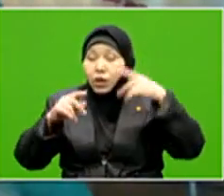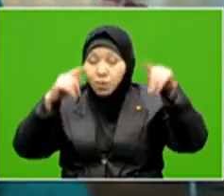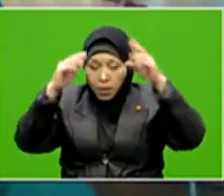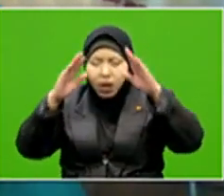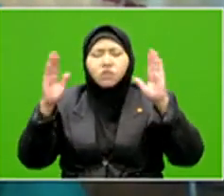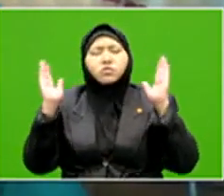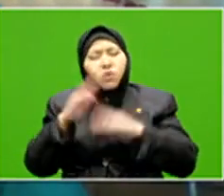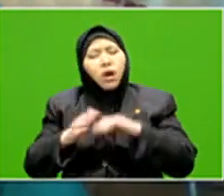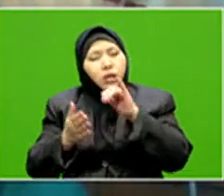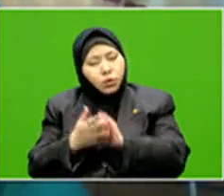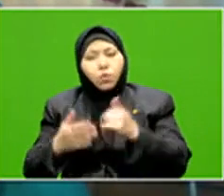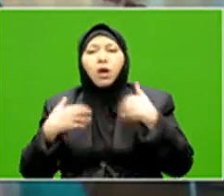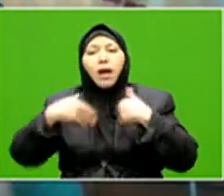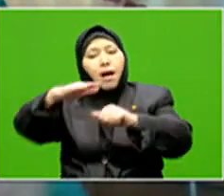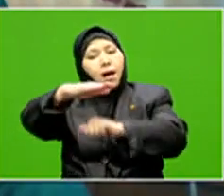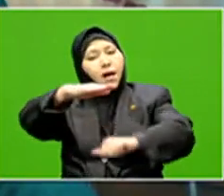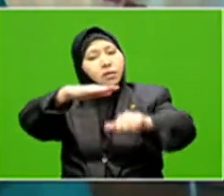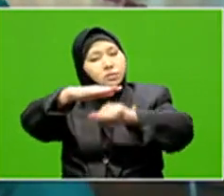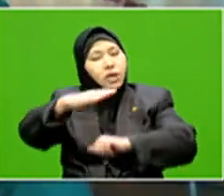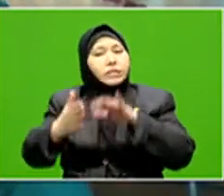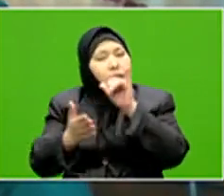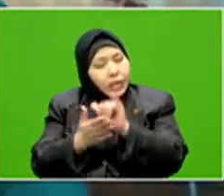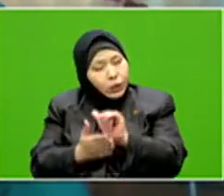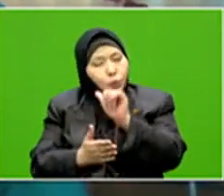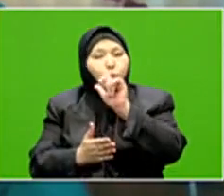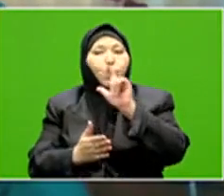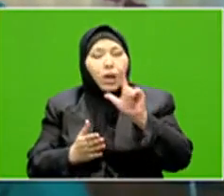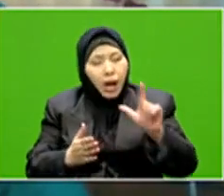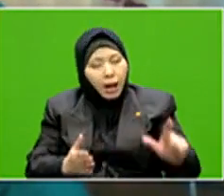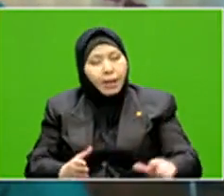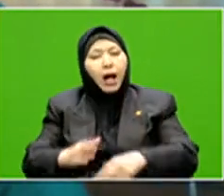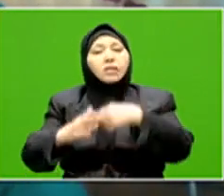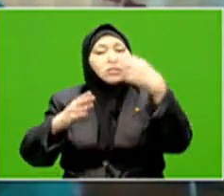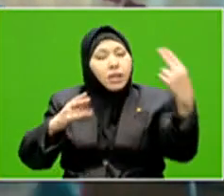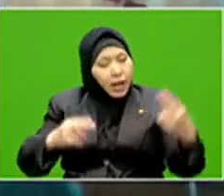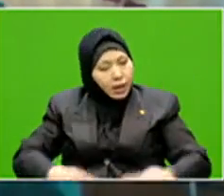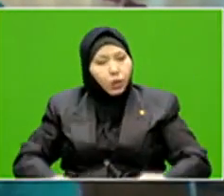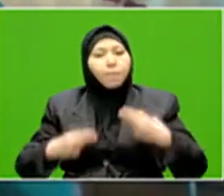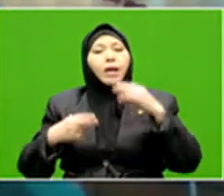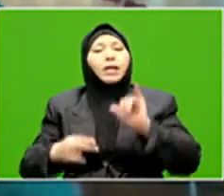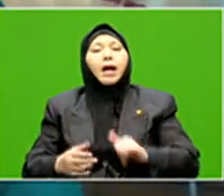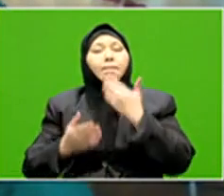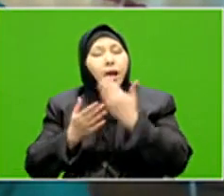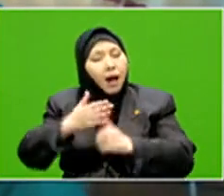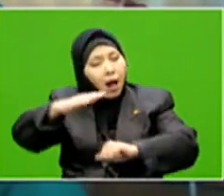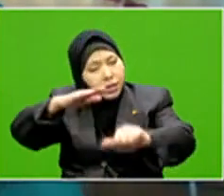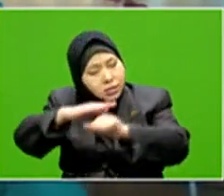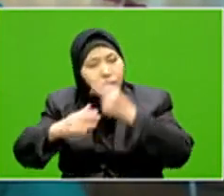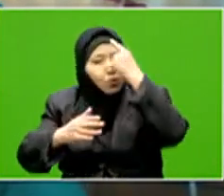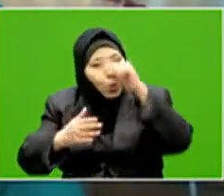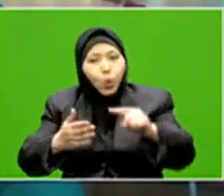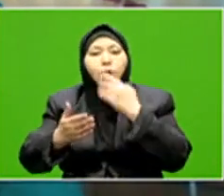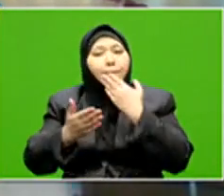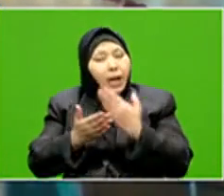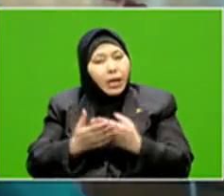salat itulah sebagai terasnya. Itulah yang akan menghasilkan kehidupan yang baik, di mana teras bagi kebaikan dalam